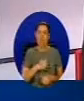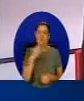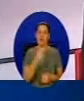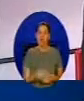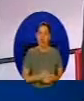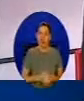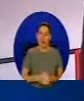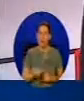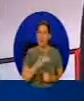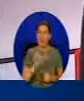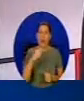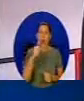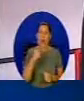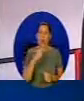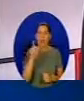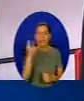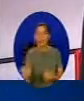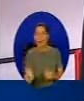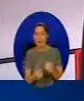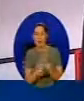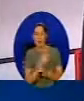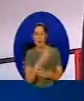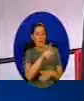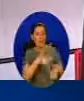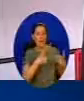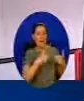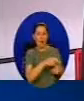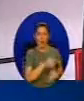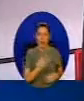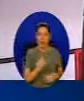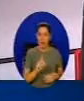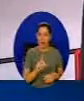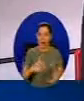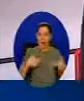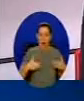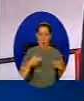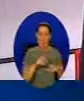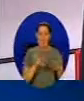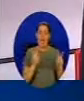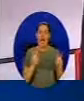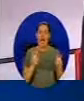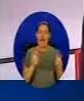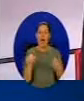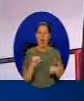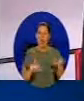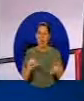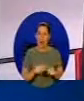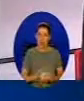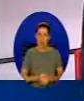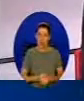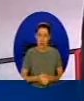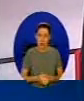בקוף. קוף זה עניין של הגדרה ביולוגית, יש הגדרה לקוף. לא, אנחנו